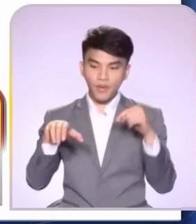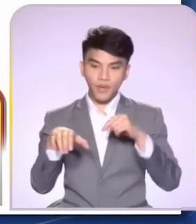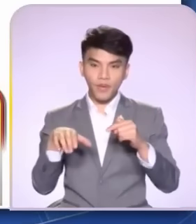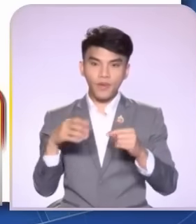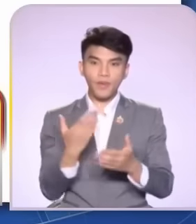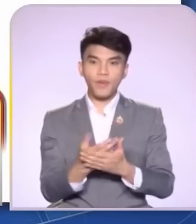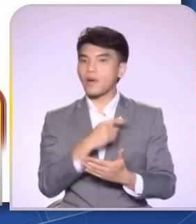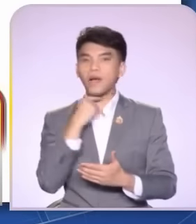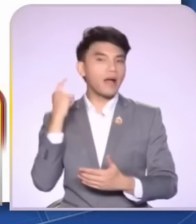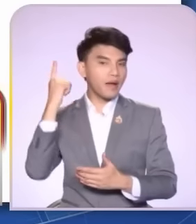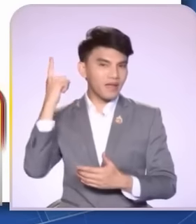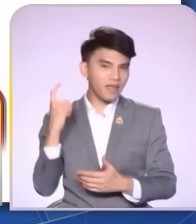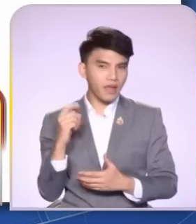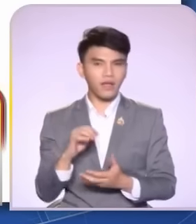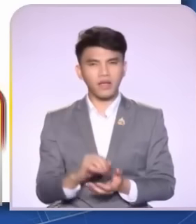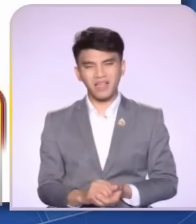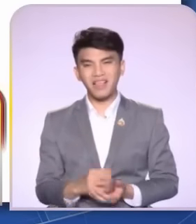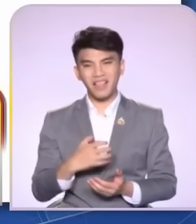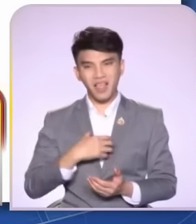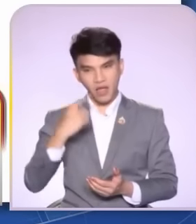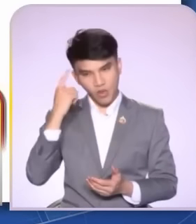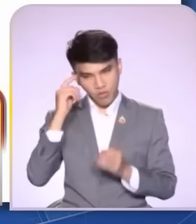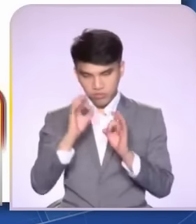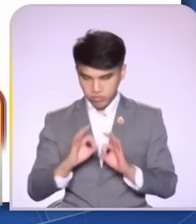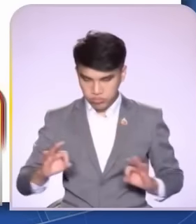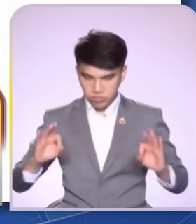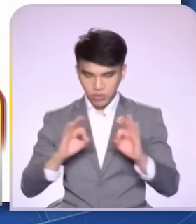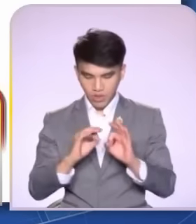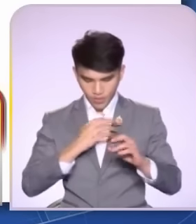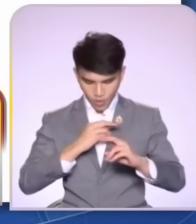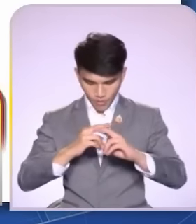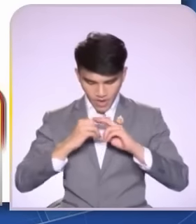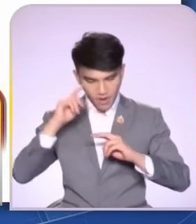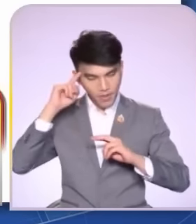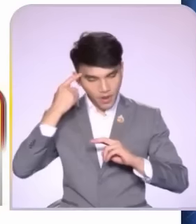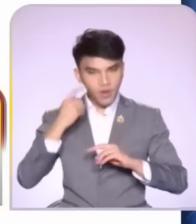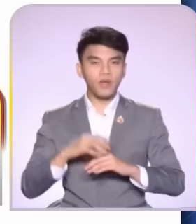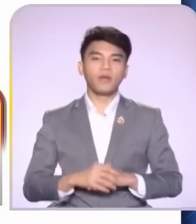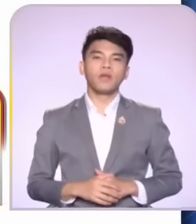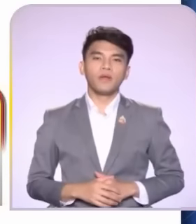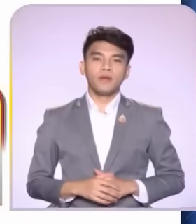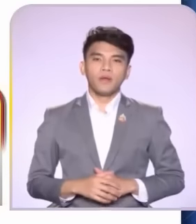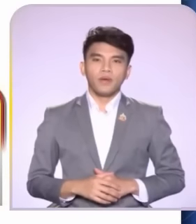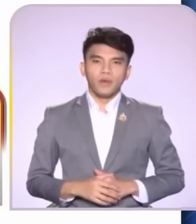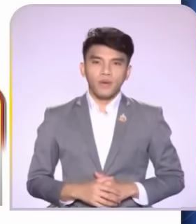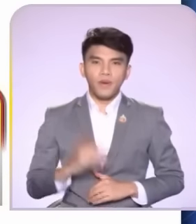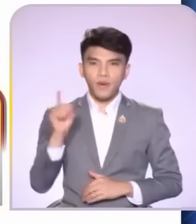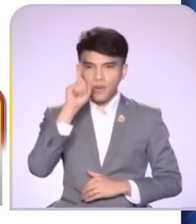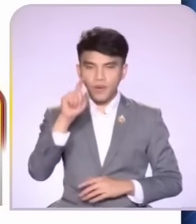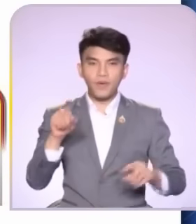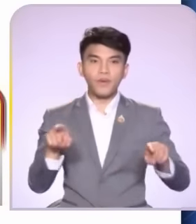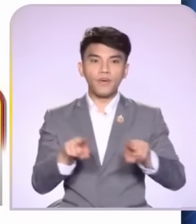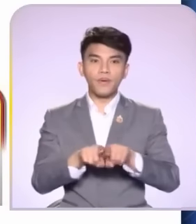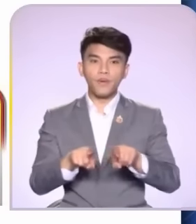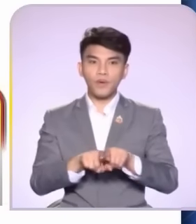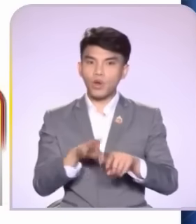ผมแล้วฆ่าตัวตายอันนี้คือประเด็นใหญ่ที่สุดที่ผมเองไม่เคยได้รู้มาก่อนเลยครับและยังคงสงสัยอยู่ว่า